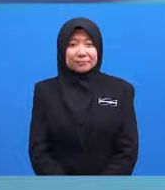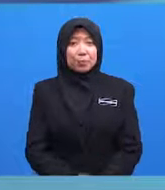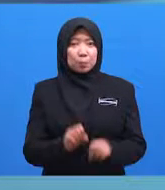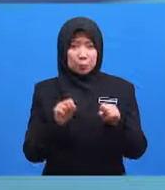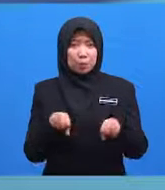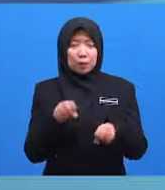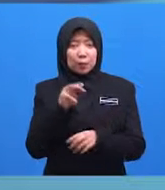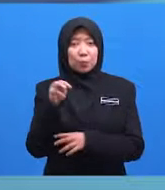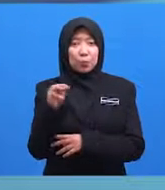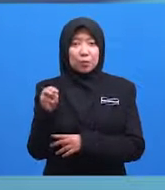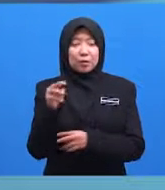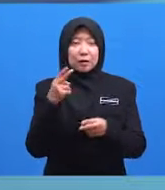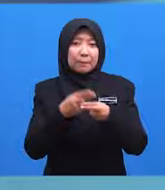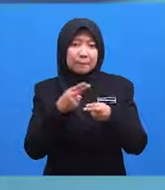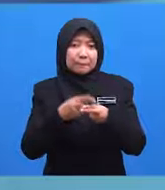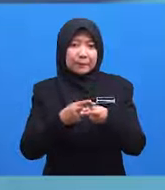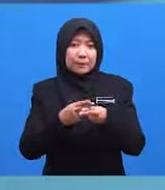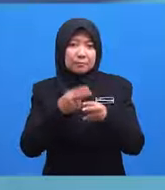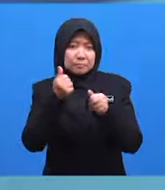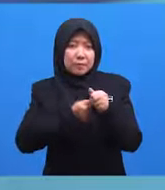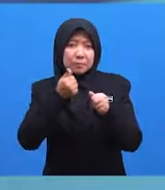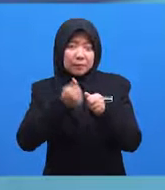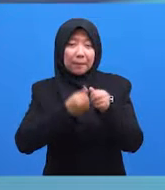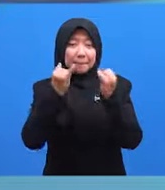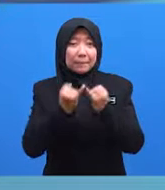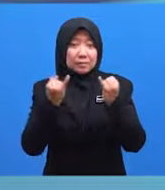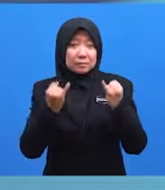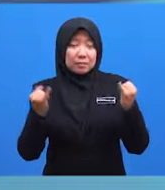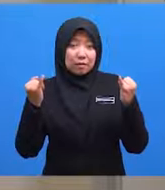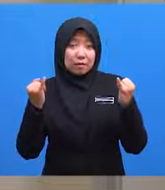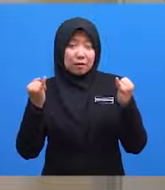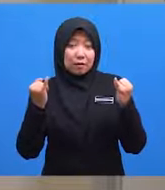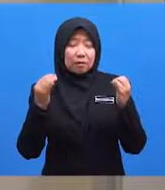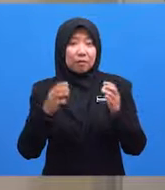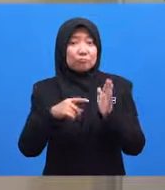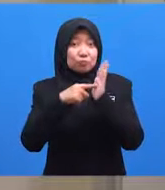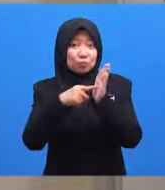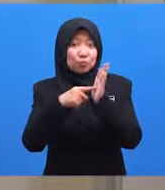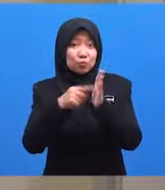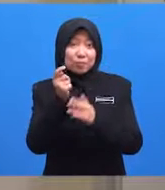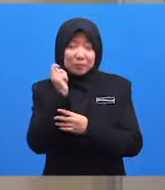Bolehkah murid-murid menamakan setiap pasta yang telah dipaparkan?